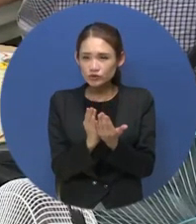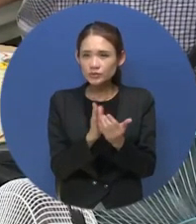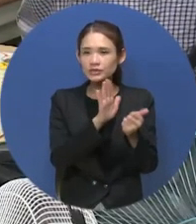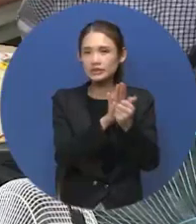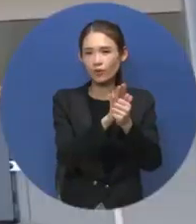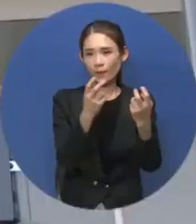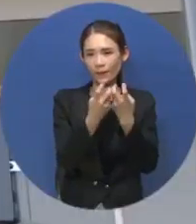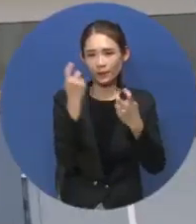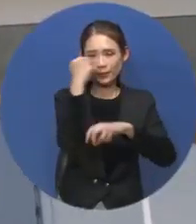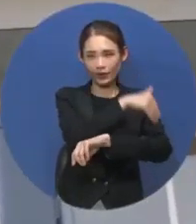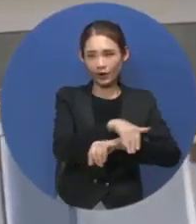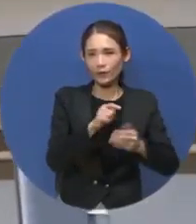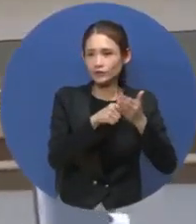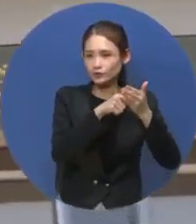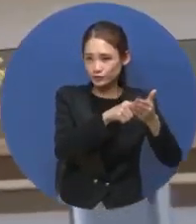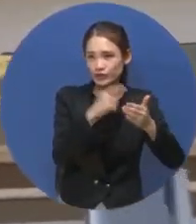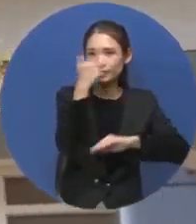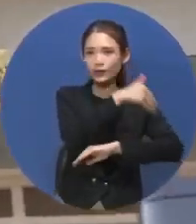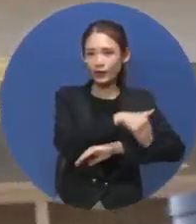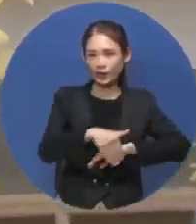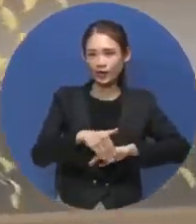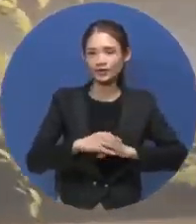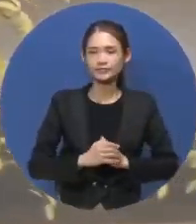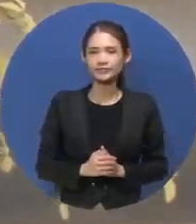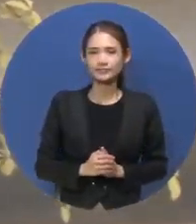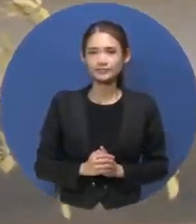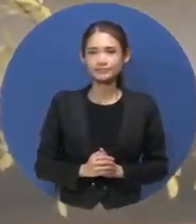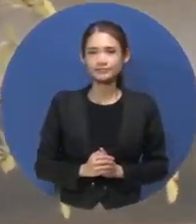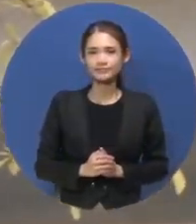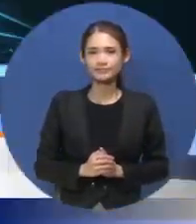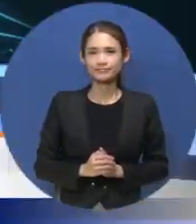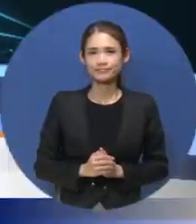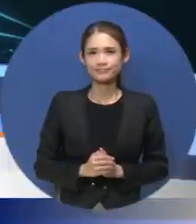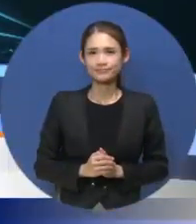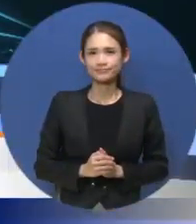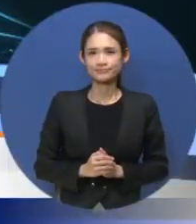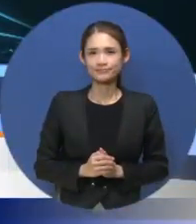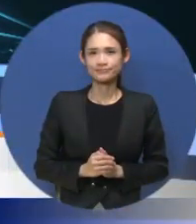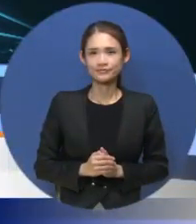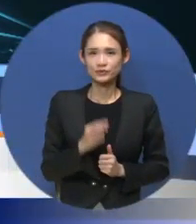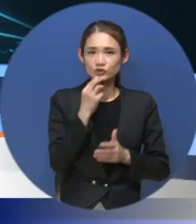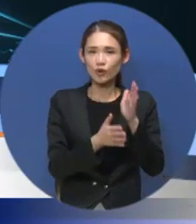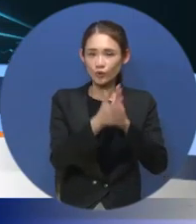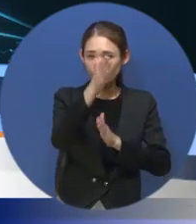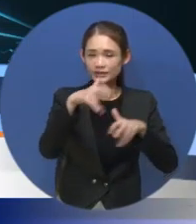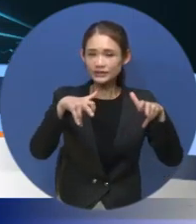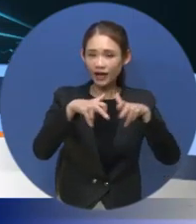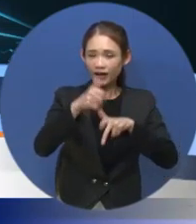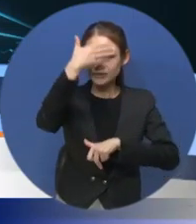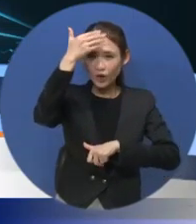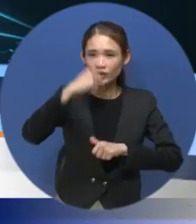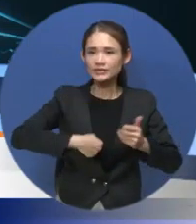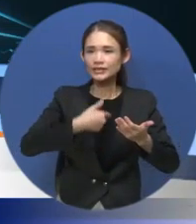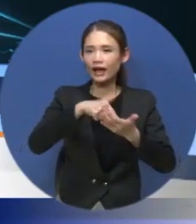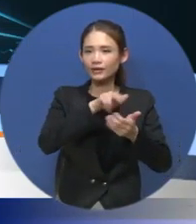방안을 모색할 계획입니다. 아울러 교육부는 원활한 서비스 제공을 위한 통합 지원 체계를